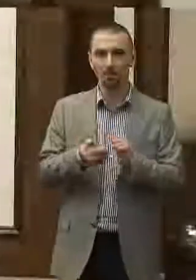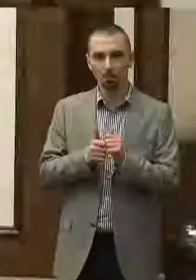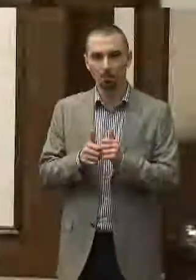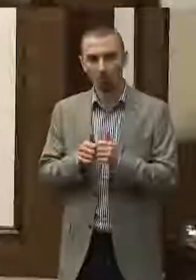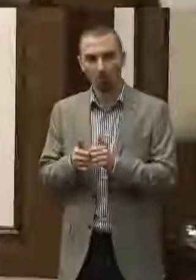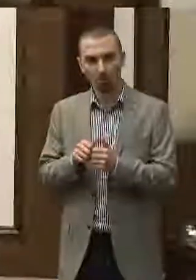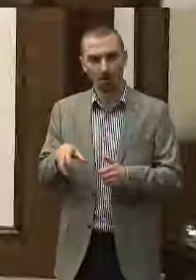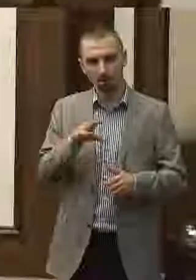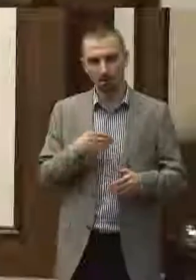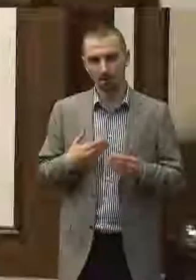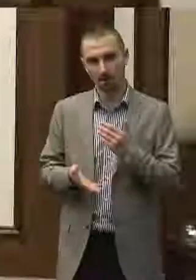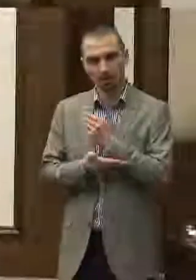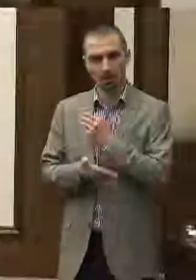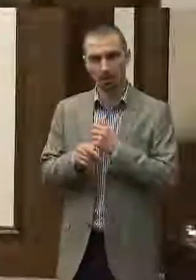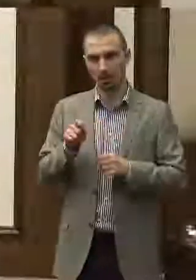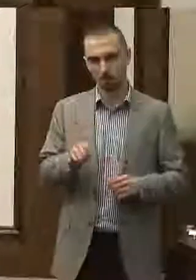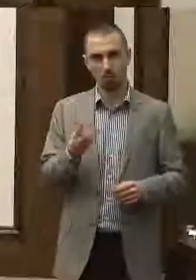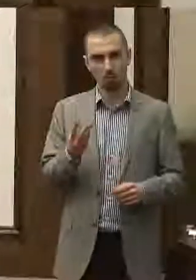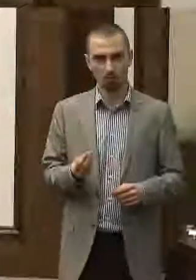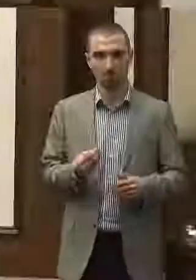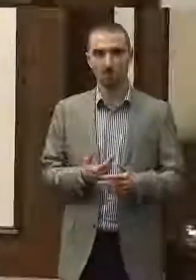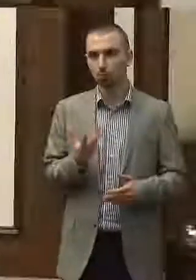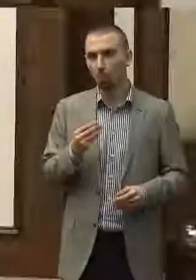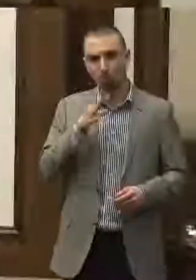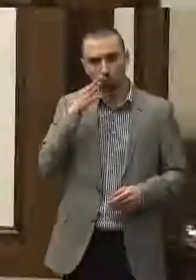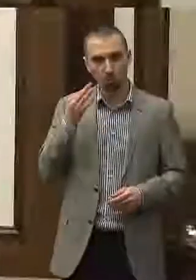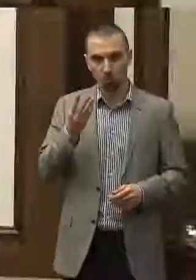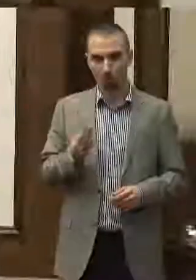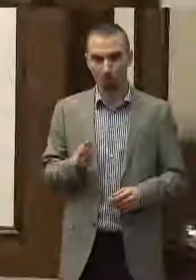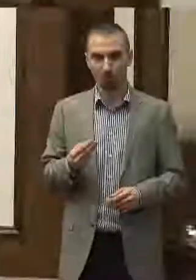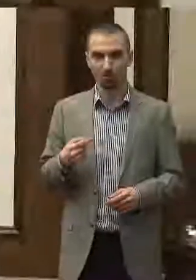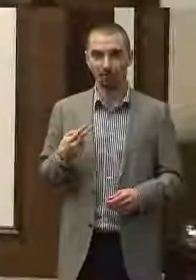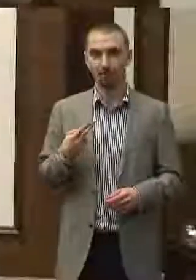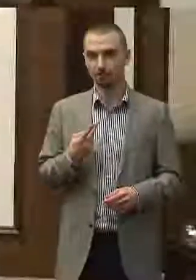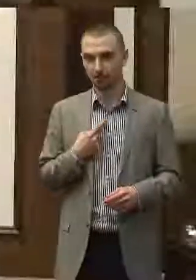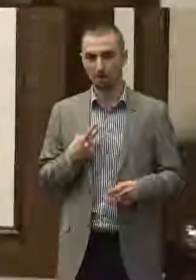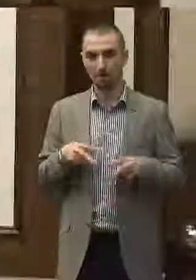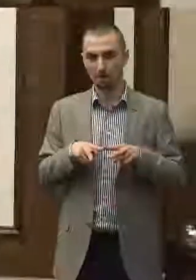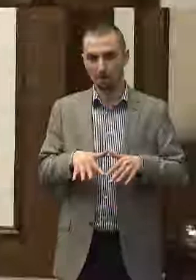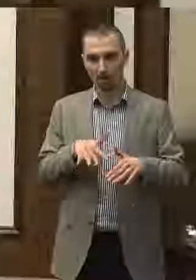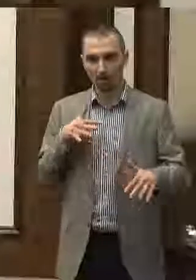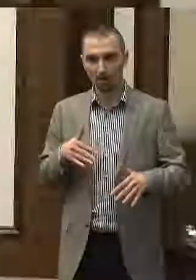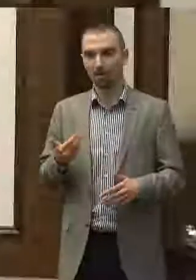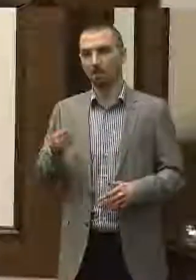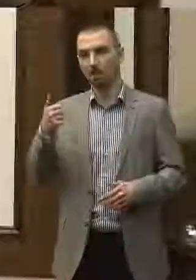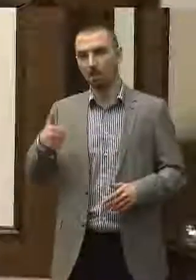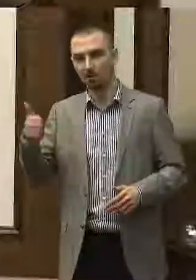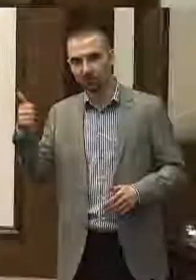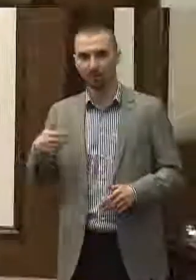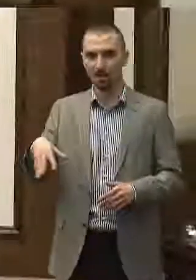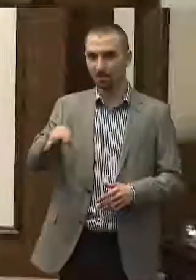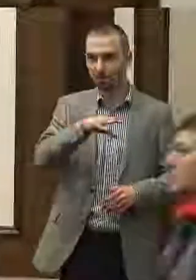yetiştirmeye devam ediyor diyorum. Ve bu noktada ne mutlu bizlere ki Büyükçekmece Belediye Meclisi olarak başkanıyla, meclisiyle